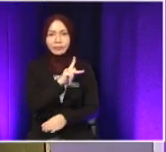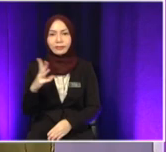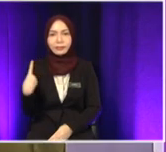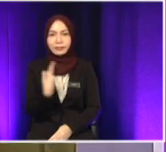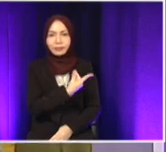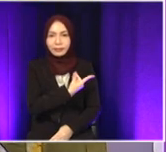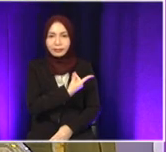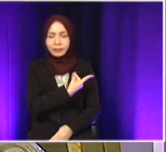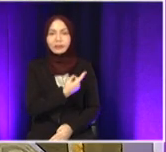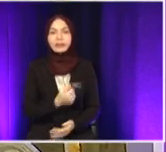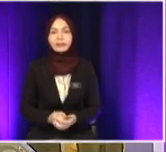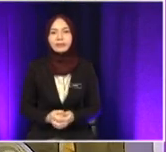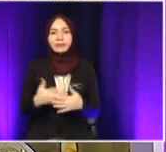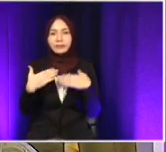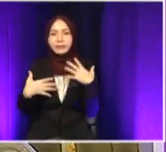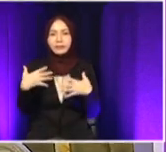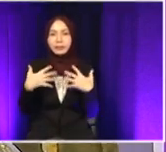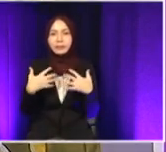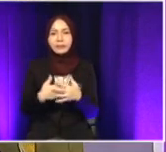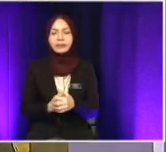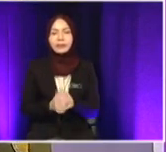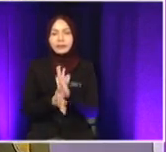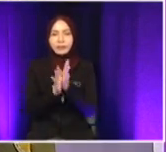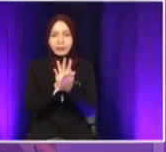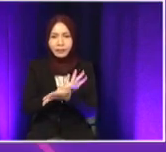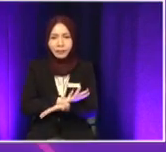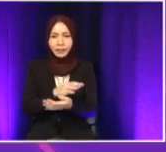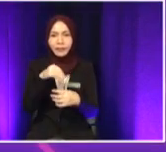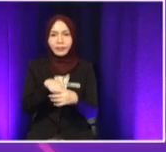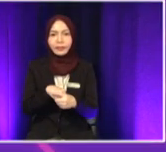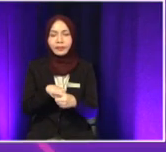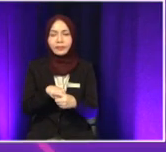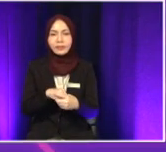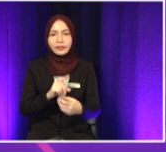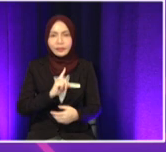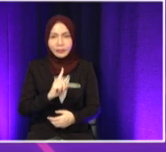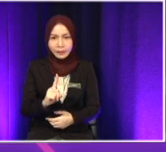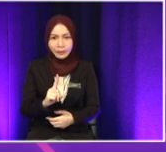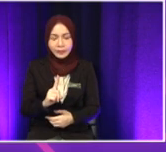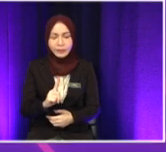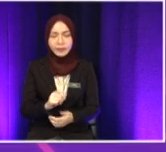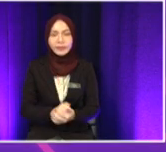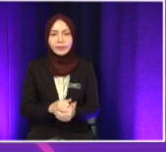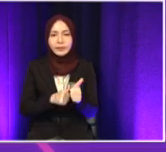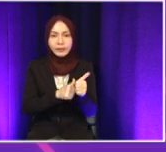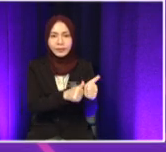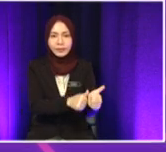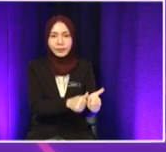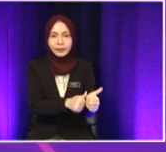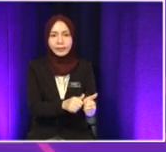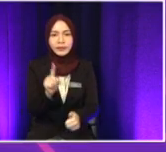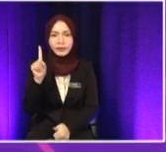jadi dalam Islam hiburan dalam Islam merujuk kepada sesuatu